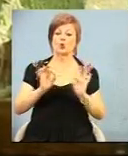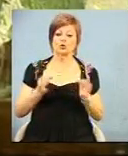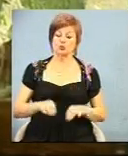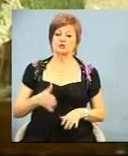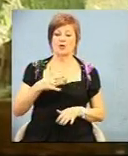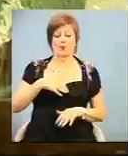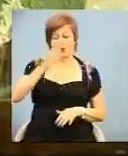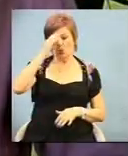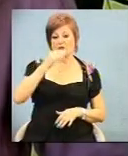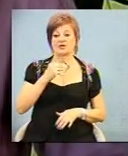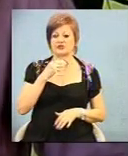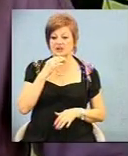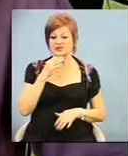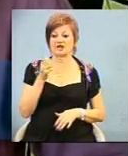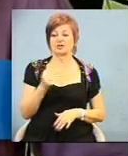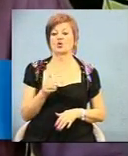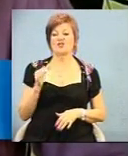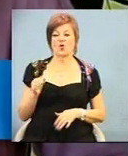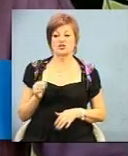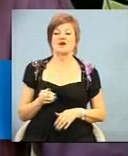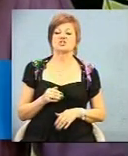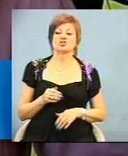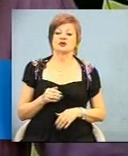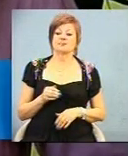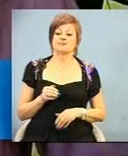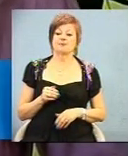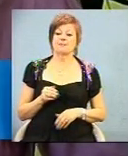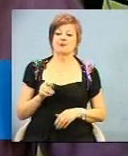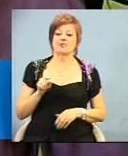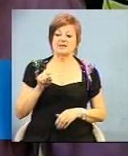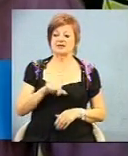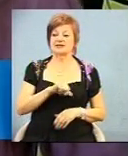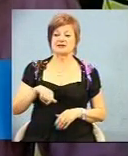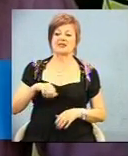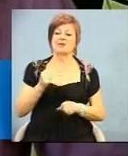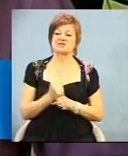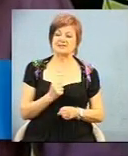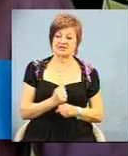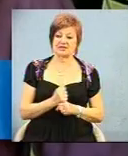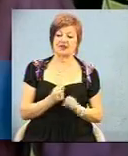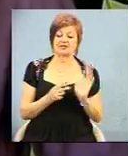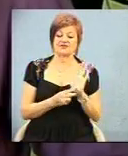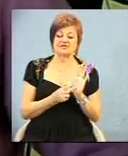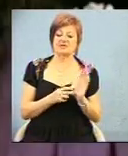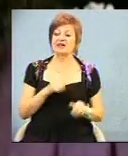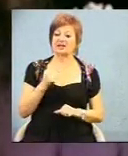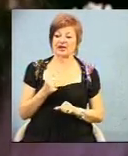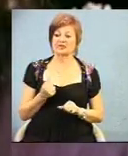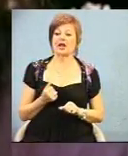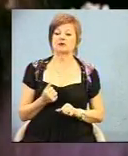отец Гулич Антон Федорович, то есть как бы здесь ее сам сделал, в общем-то, в 70-х годах.